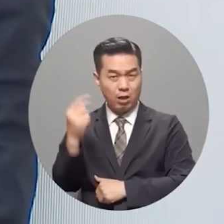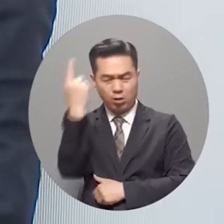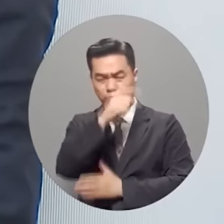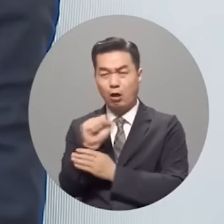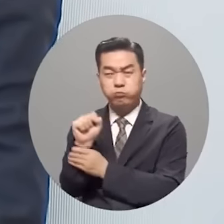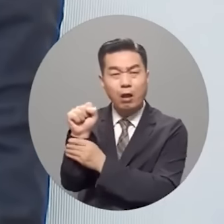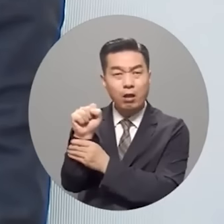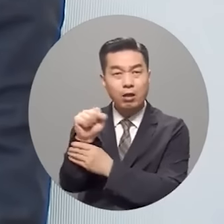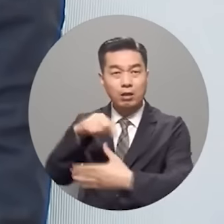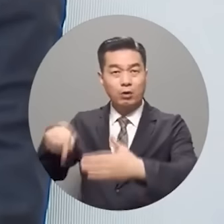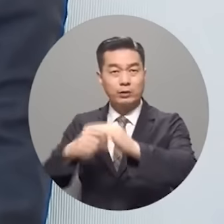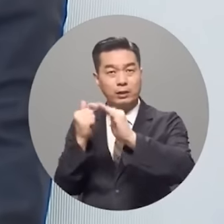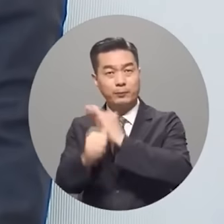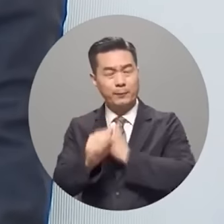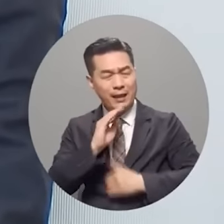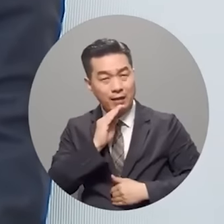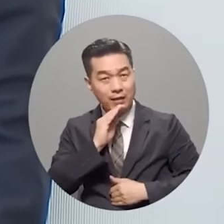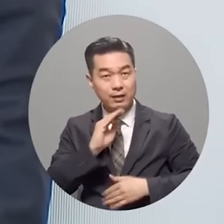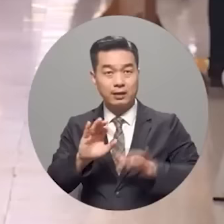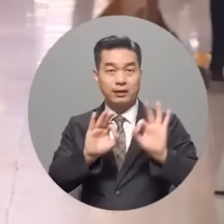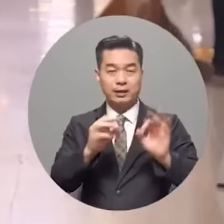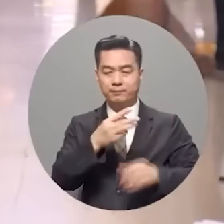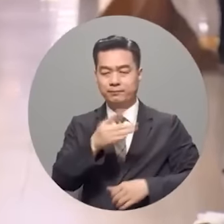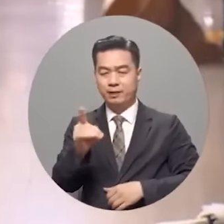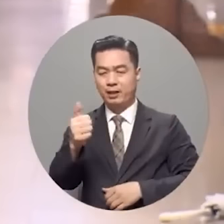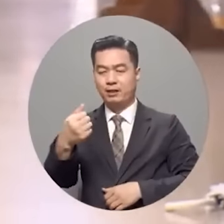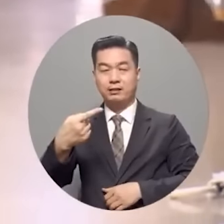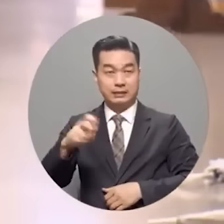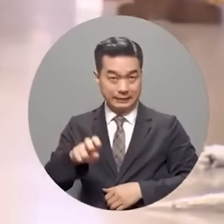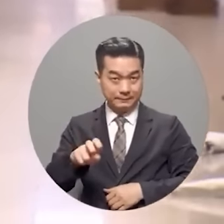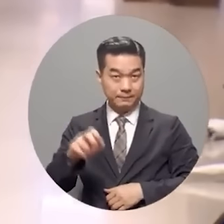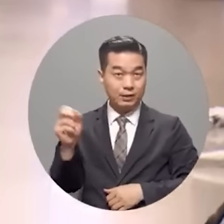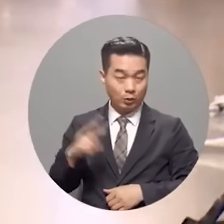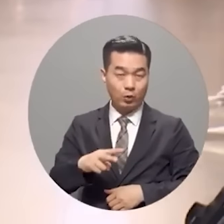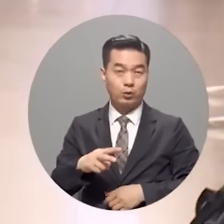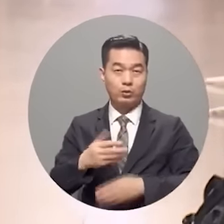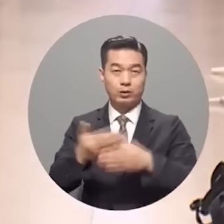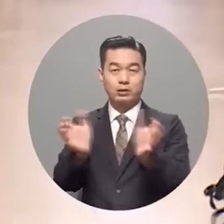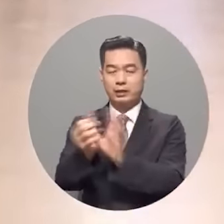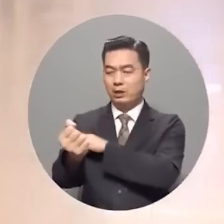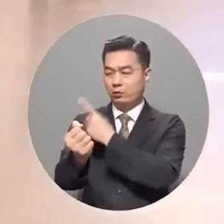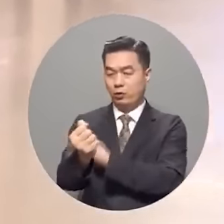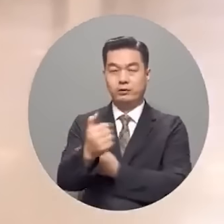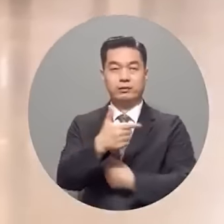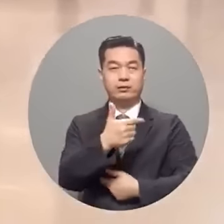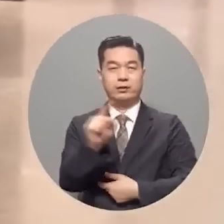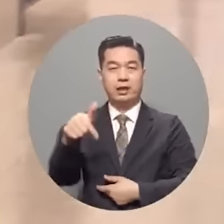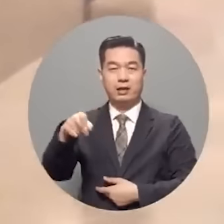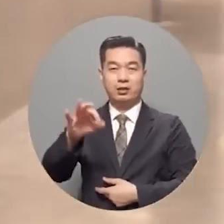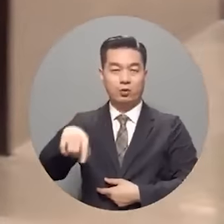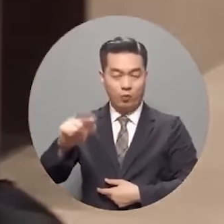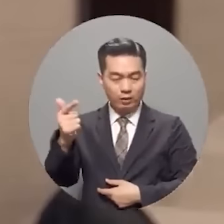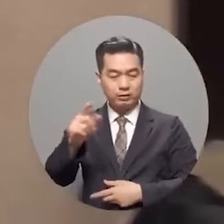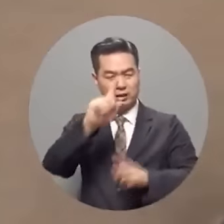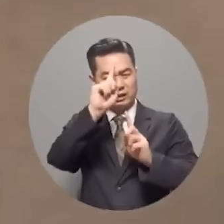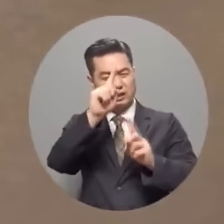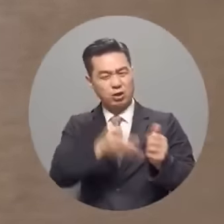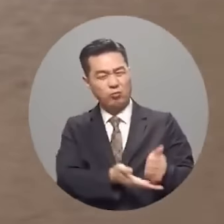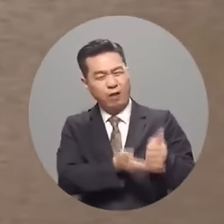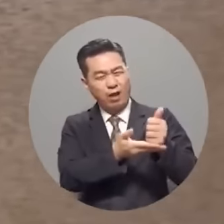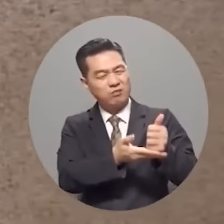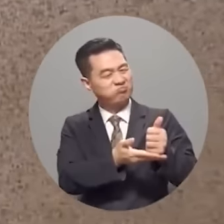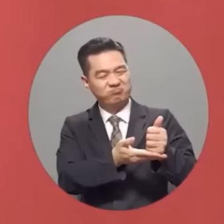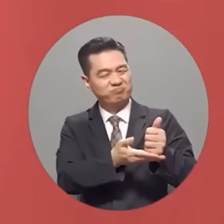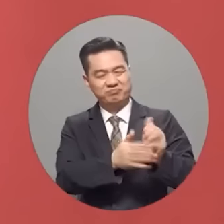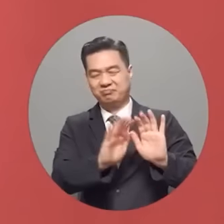원내대표 설이냐고 한 김태흠 충남지사에 이어 유력 당권주자인 나경원 당선인도 이철규 추대론에는 선을